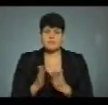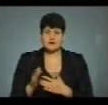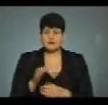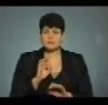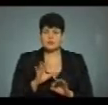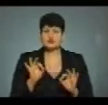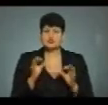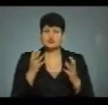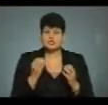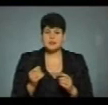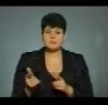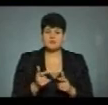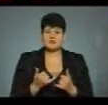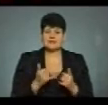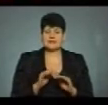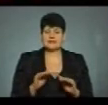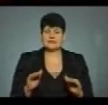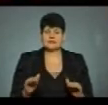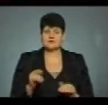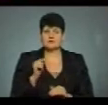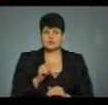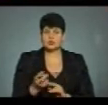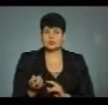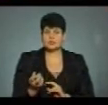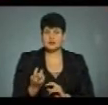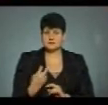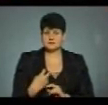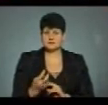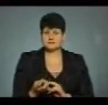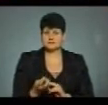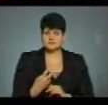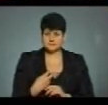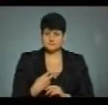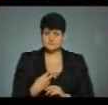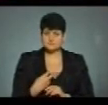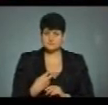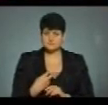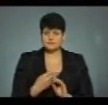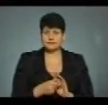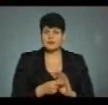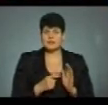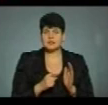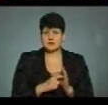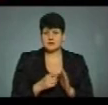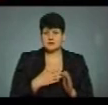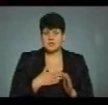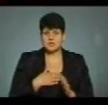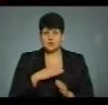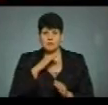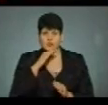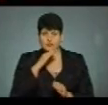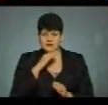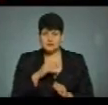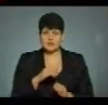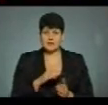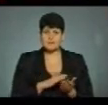що ще підготували для дітей. Вони до нас завітають в клас нашої професорки